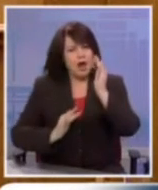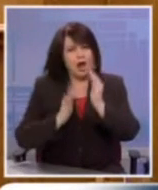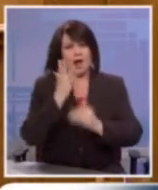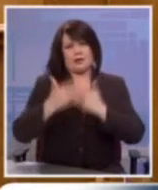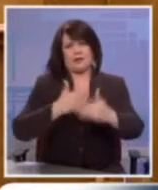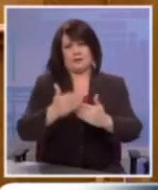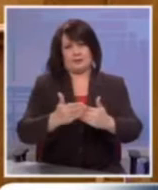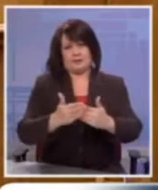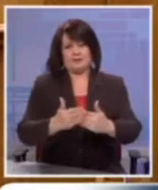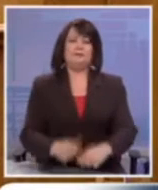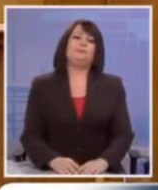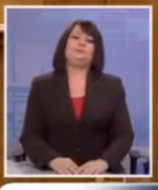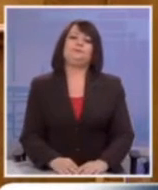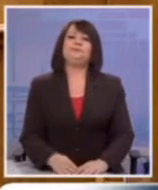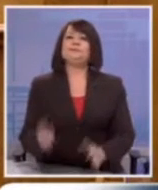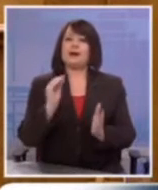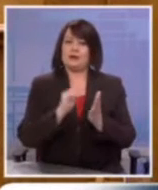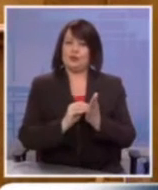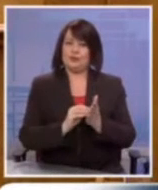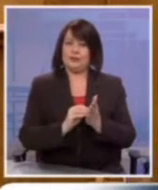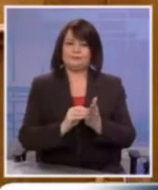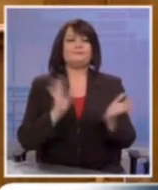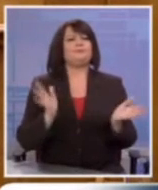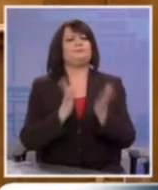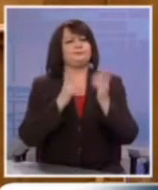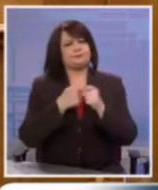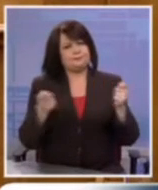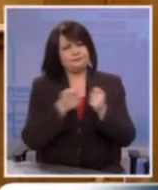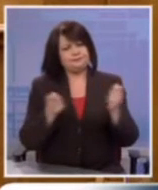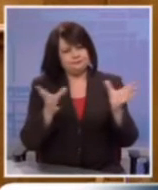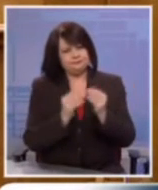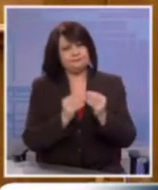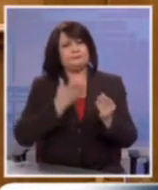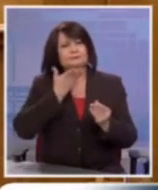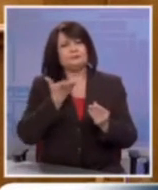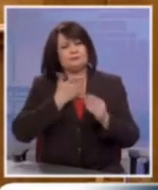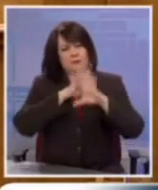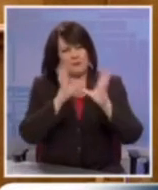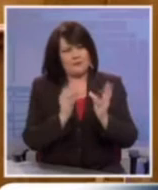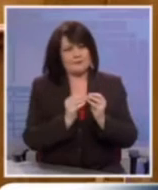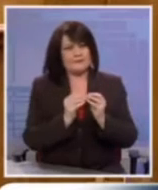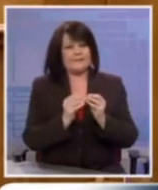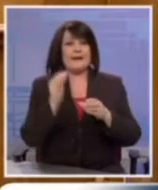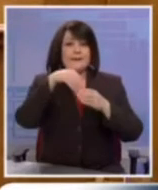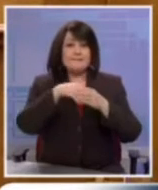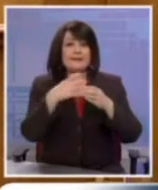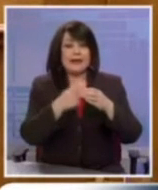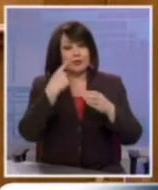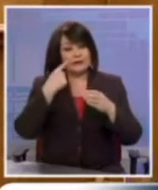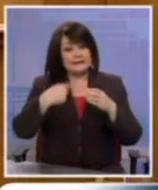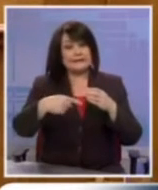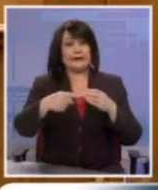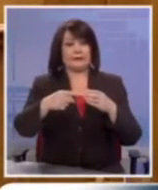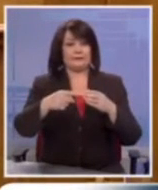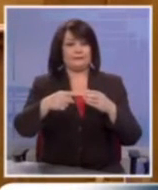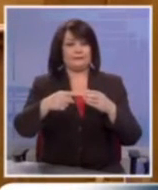ξεκίνημα. Και επίσης, όποια μέτρα δημοσιονομικά αποφασιστούν, να έχουν μέσα τους την πρόβλεψη ή και